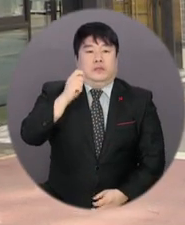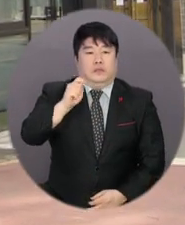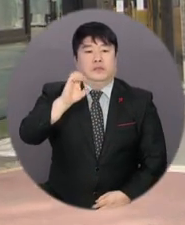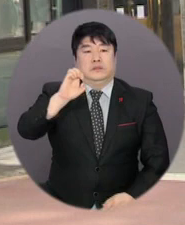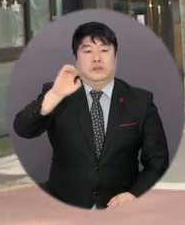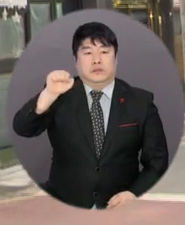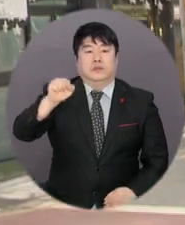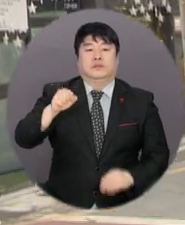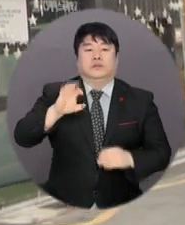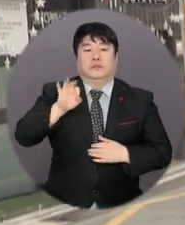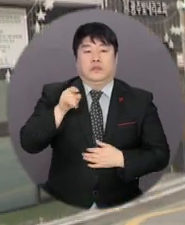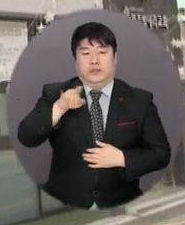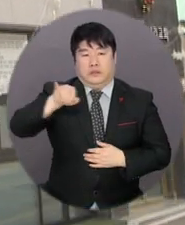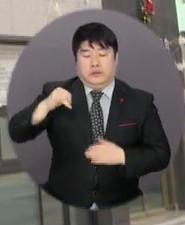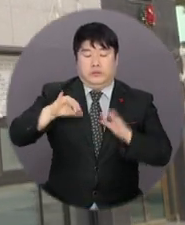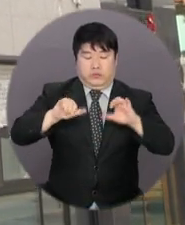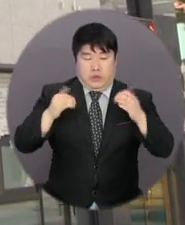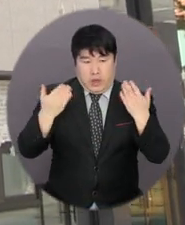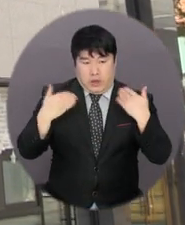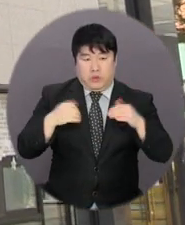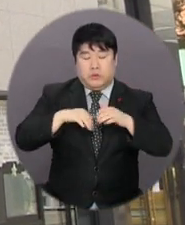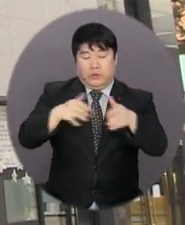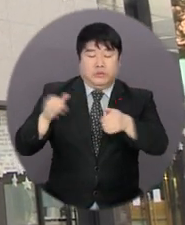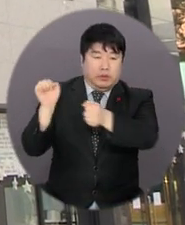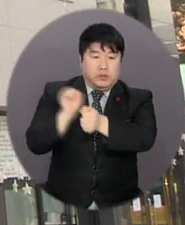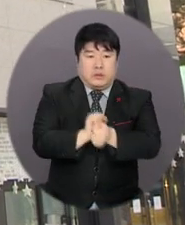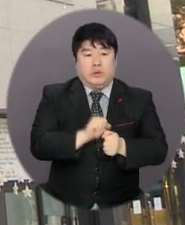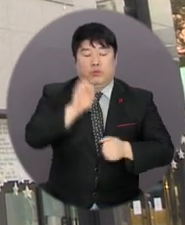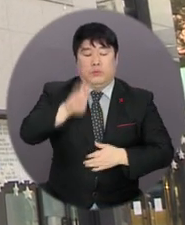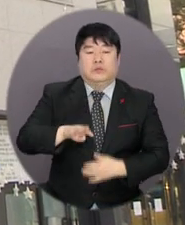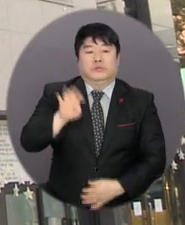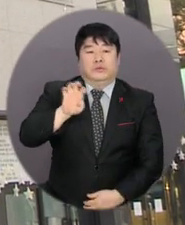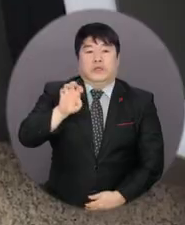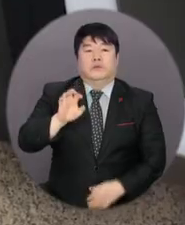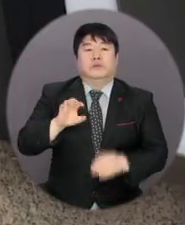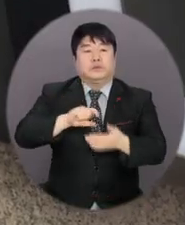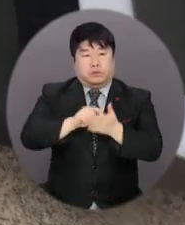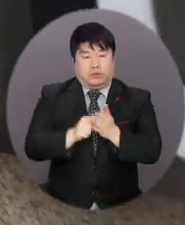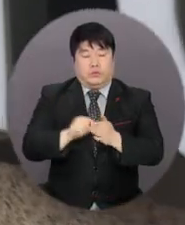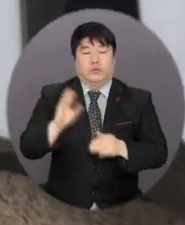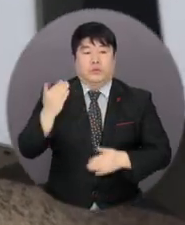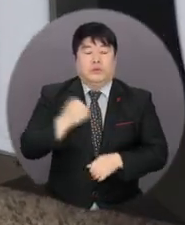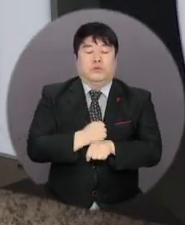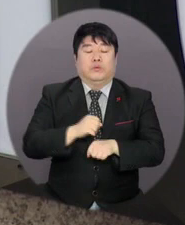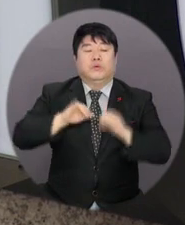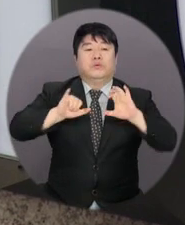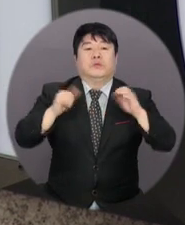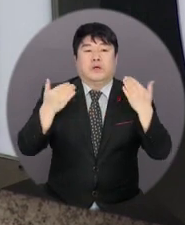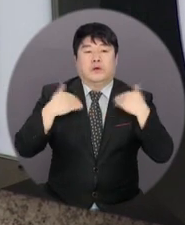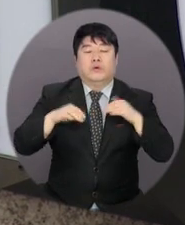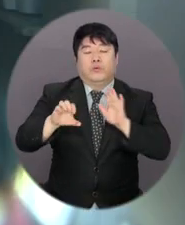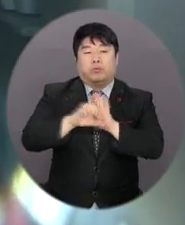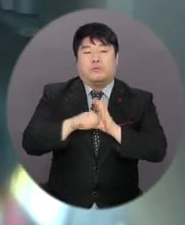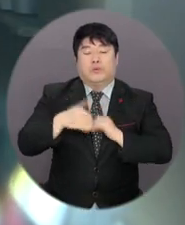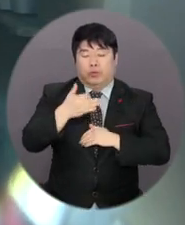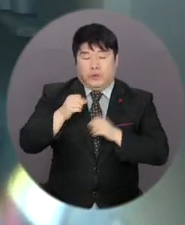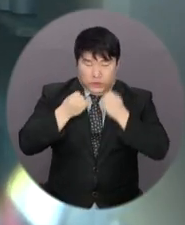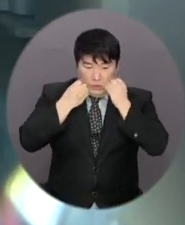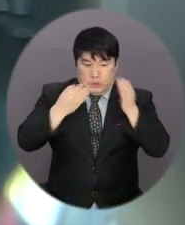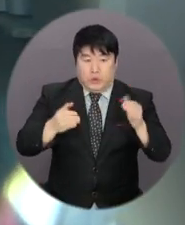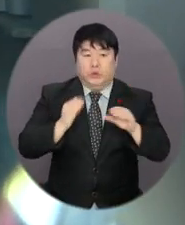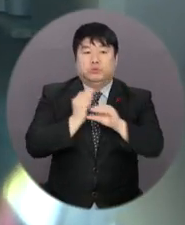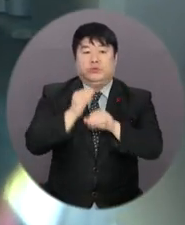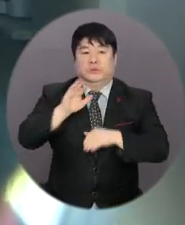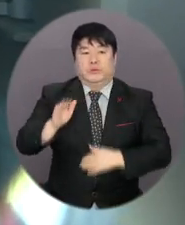에이스 국제학교발 집단 감염자 수는 광주에서만 40명에 이르는 상황. 국제학교가 코로나 확산의 새로운 뇌관이 될 수